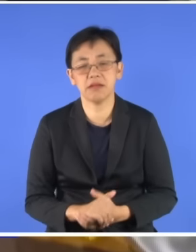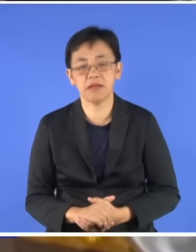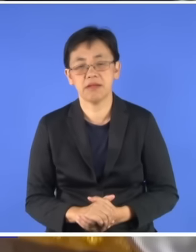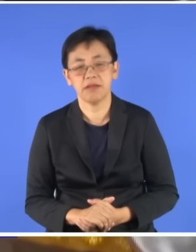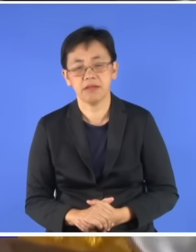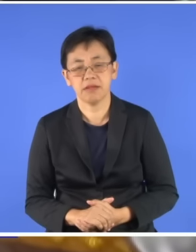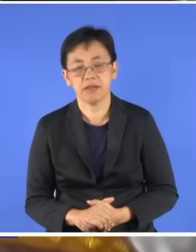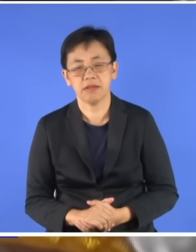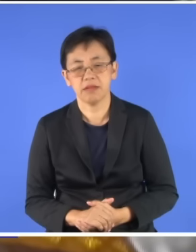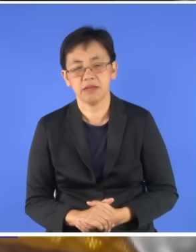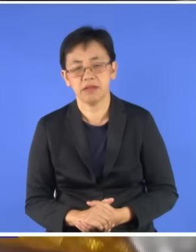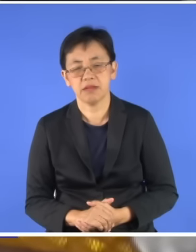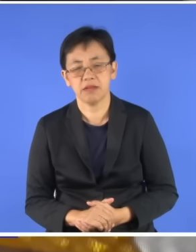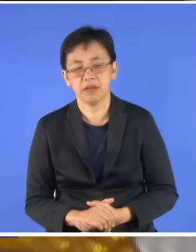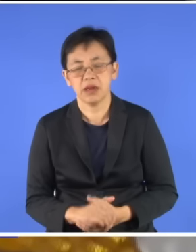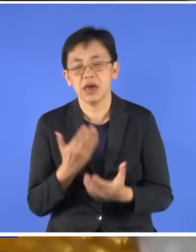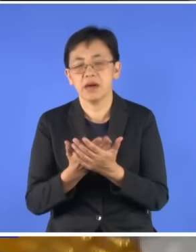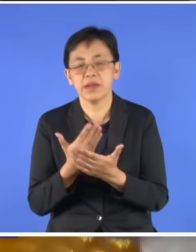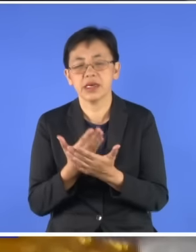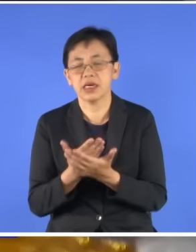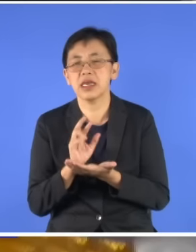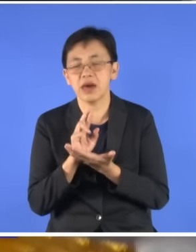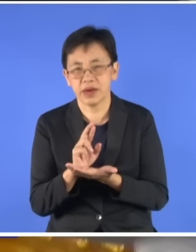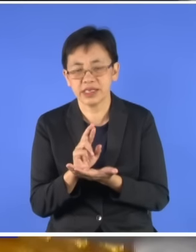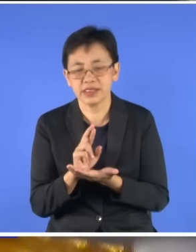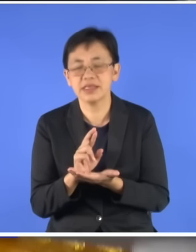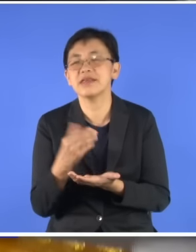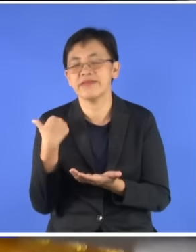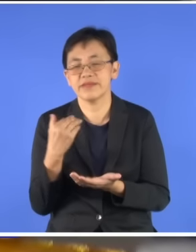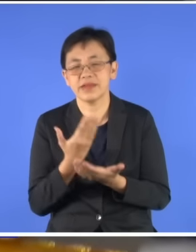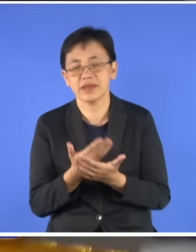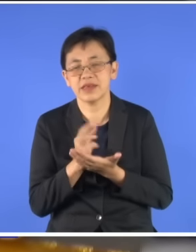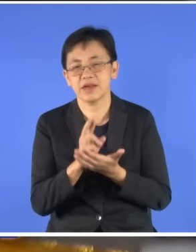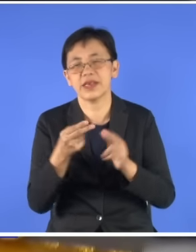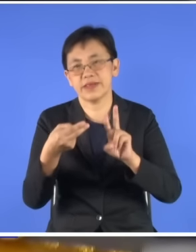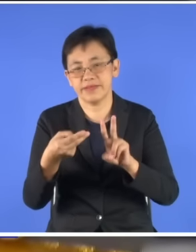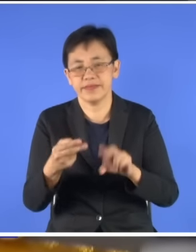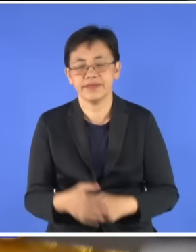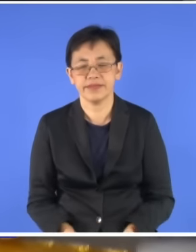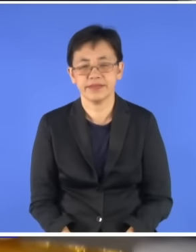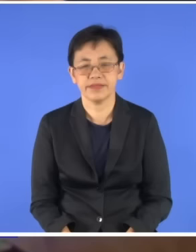มดที่จะให้เงินค่ารางวัลอยู่ที่ 20,000 บาทนะคะ